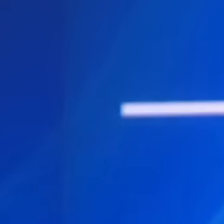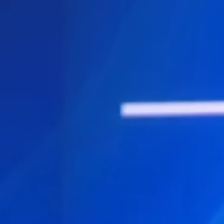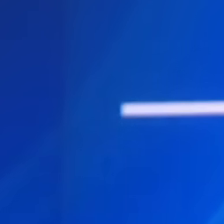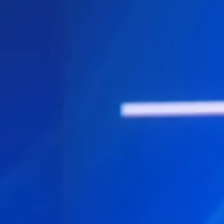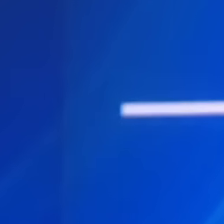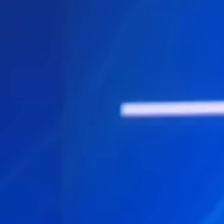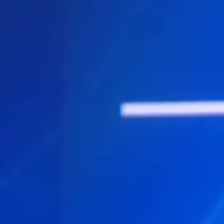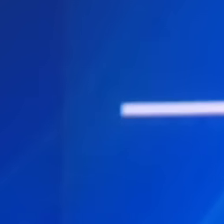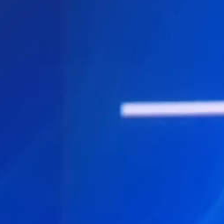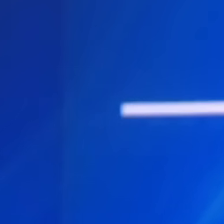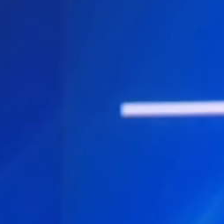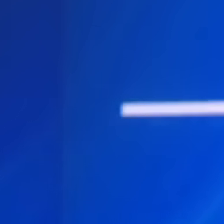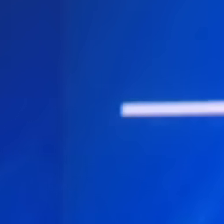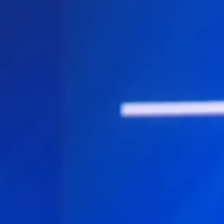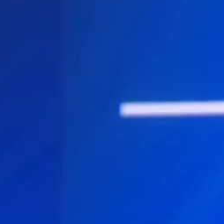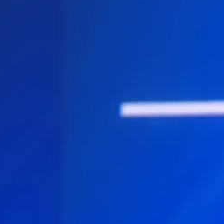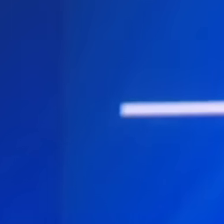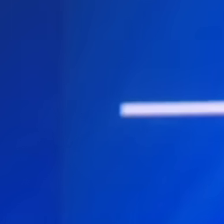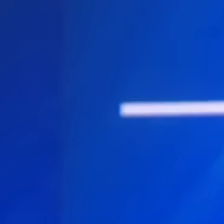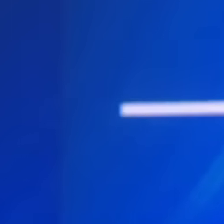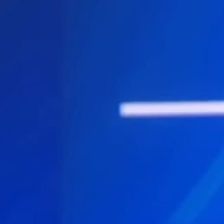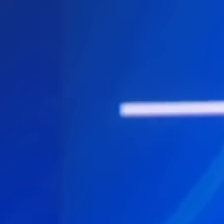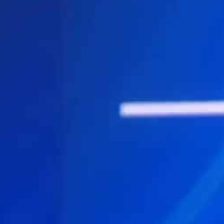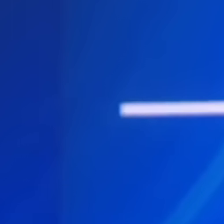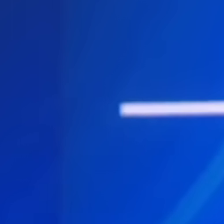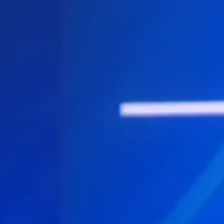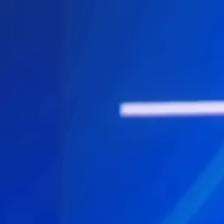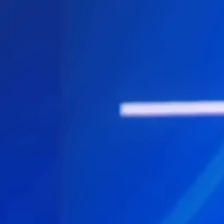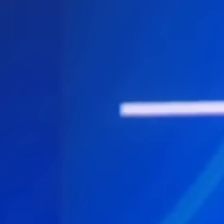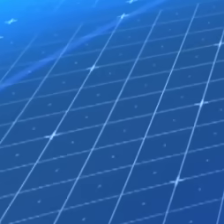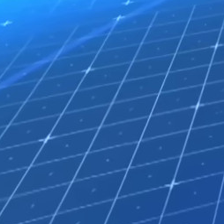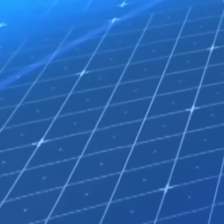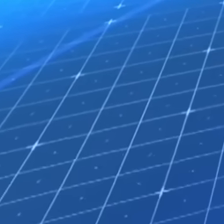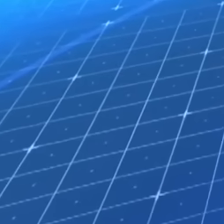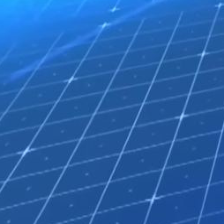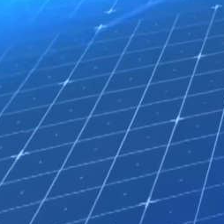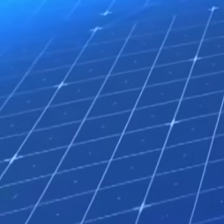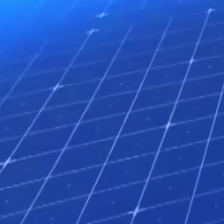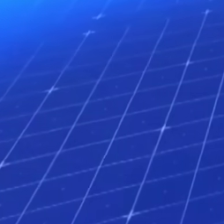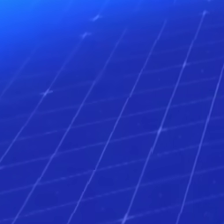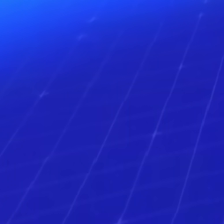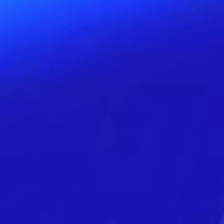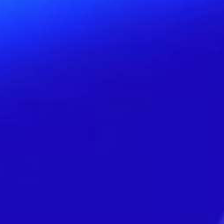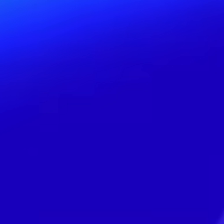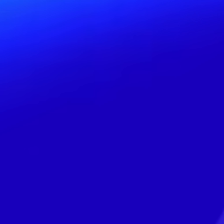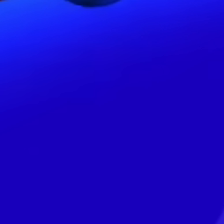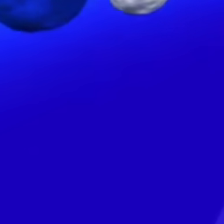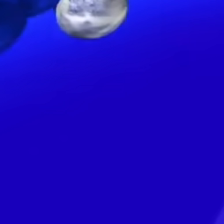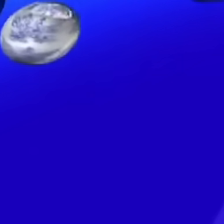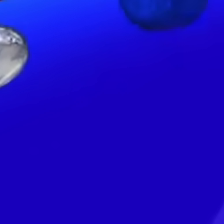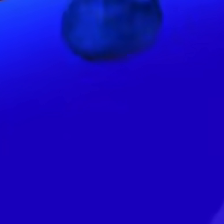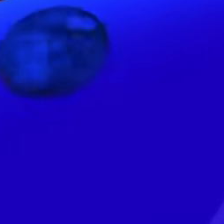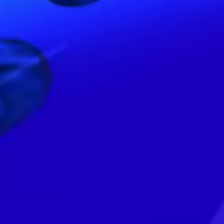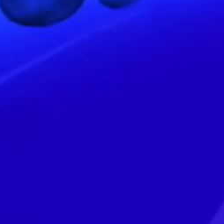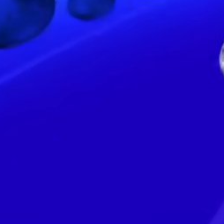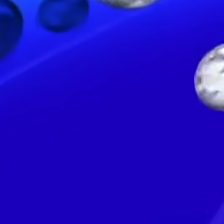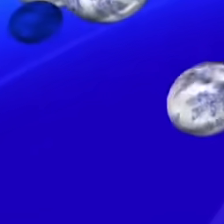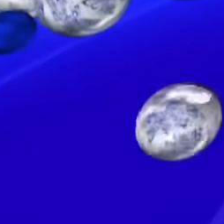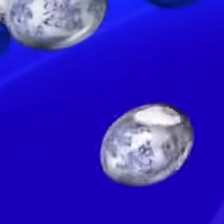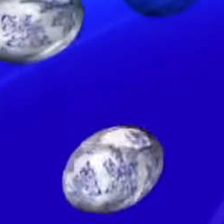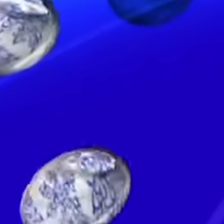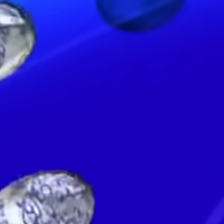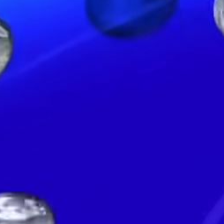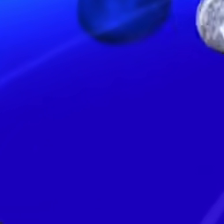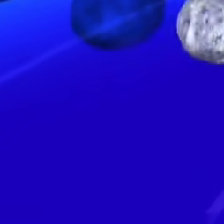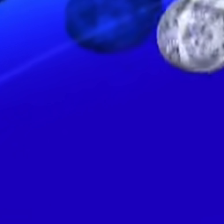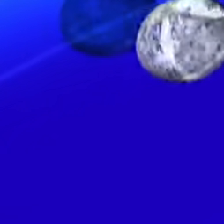Salamat igan sa inyong pagsaksi. Ako naman, Arnold Clavio. 70 araw na lang. Uy, Pasko na.